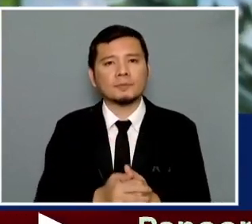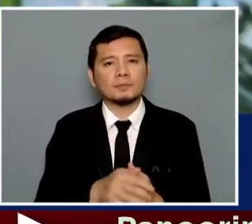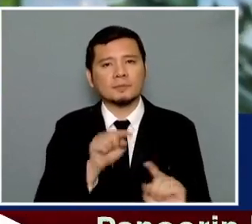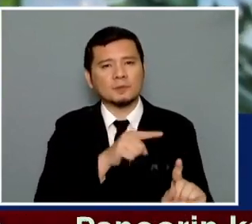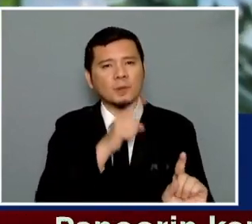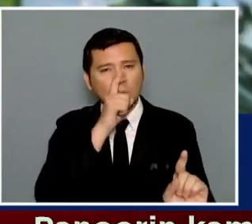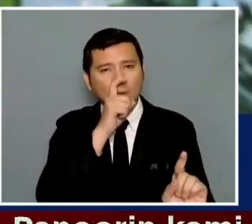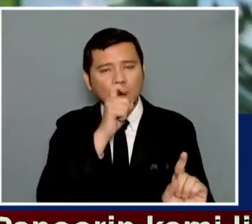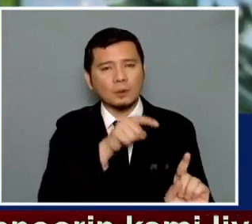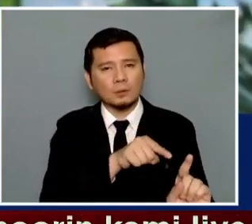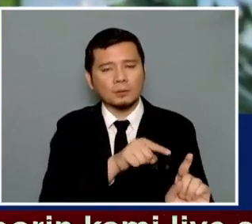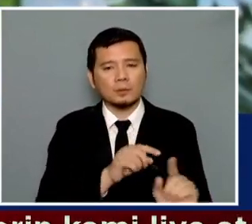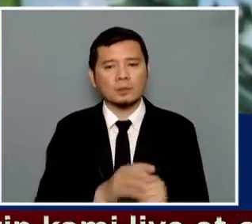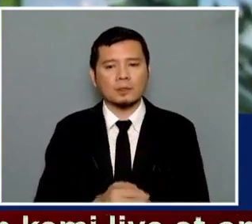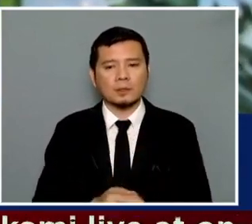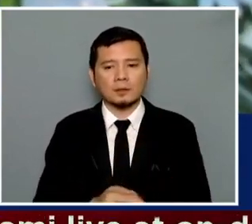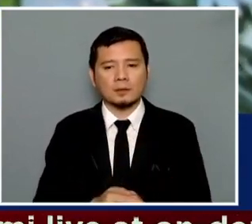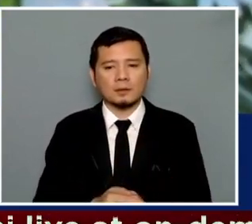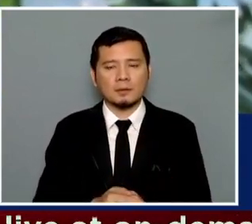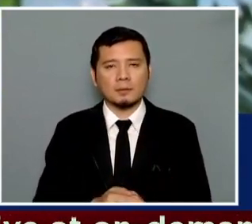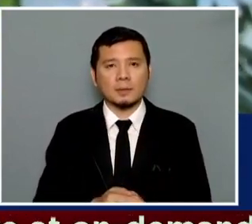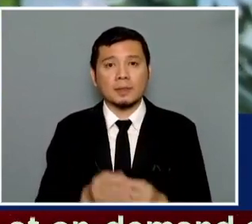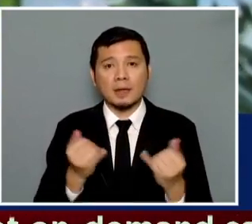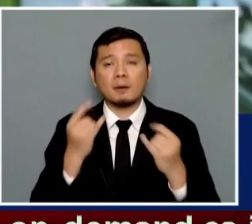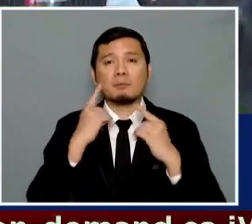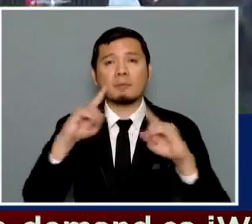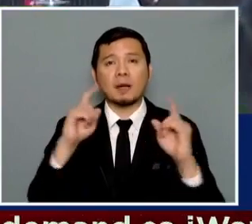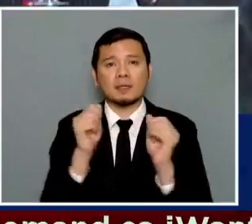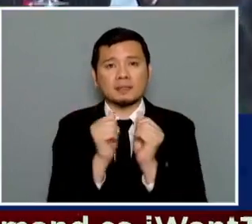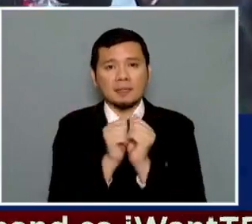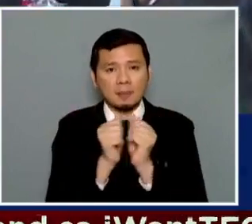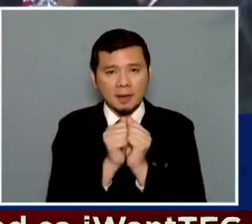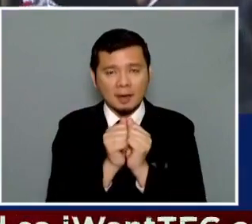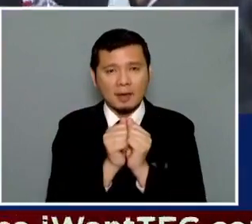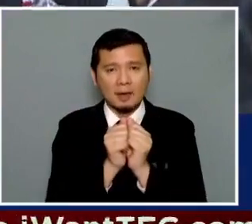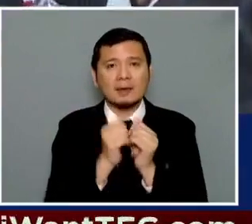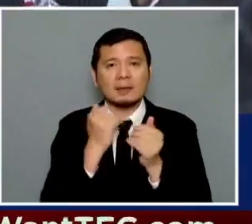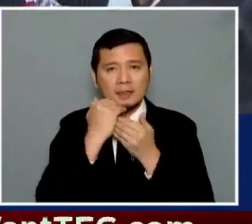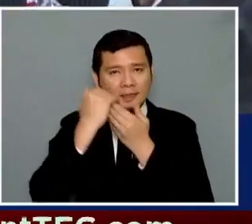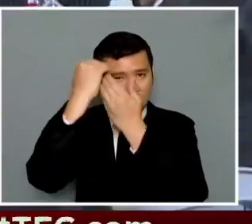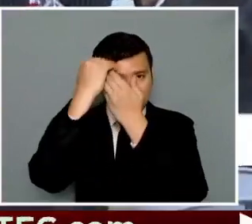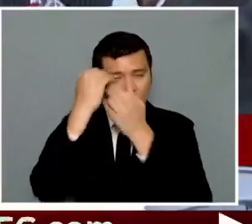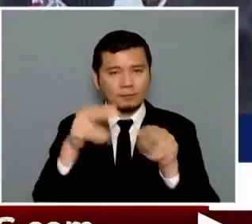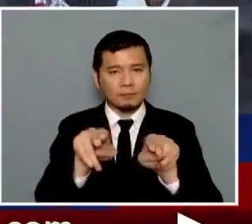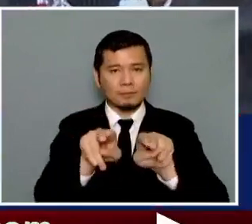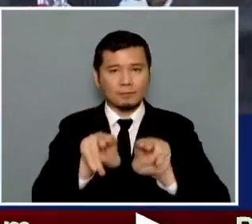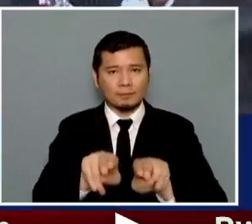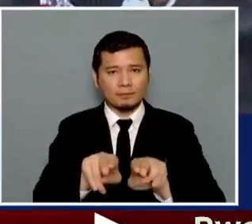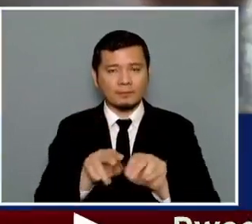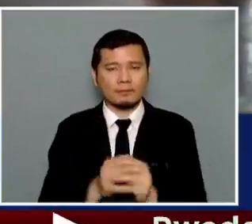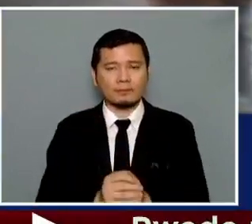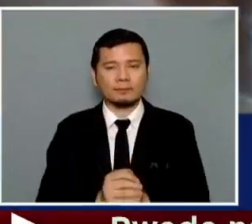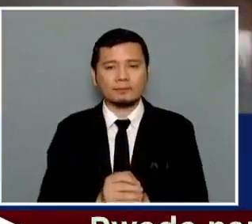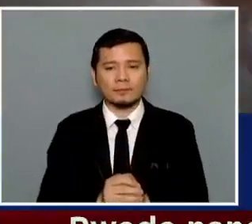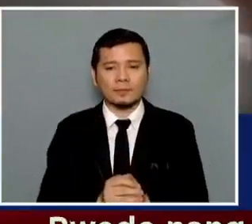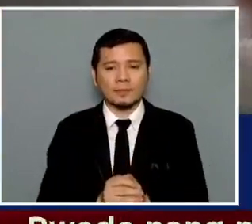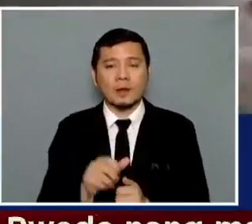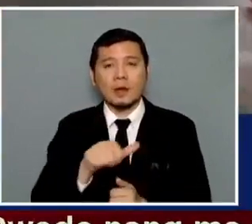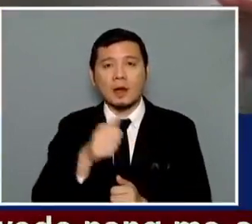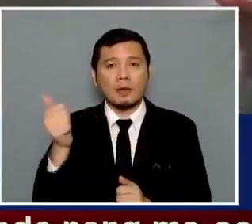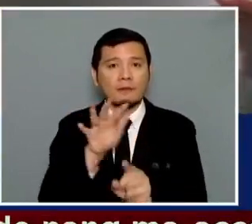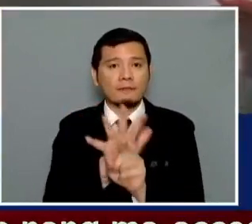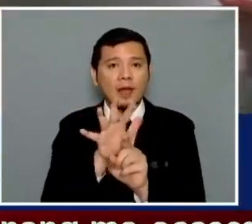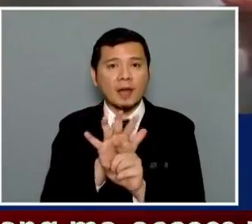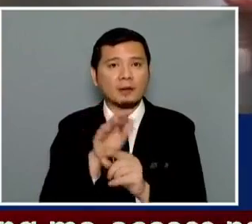least, magkasama sila ngayon ng ninong. Walang patid ang pagdating ng mga tagahanga. Tulad ni